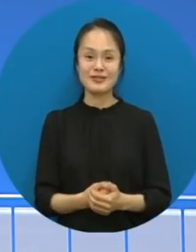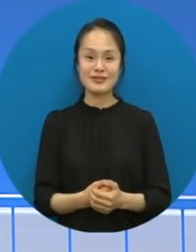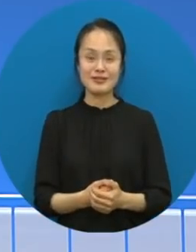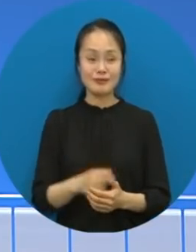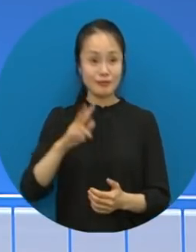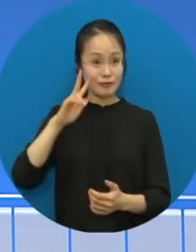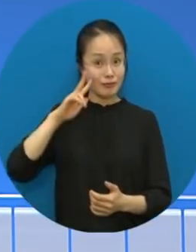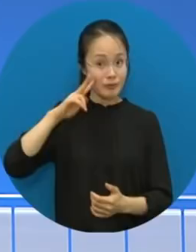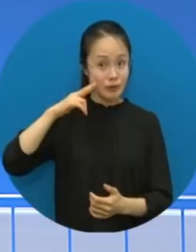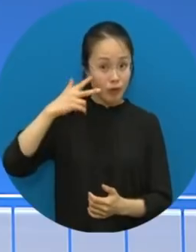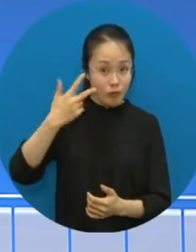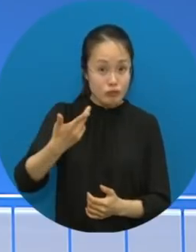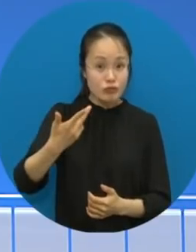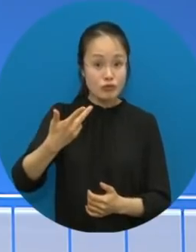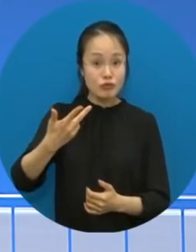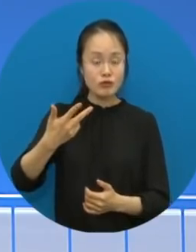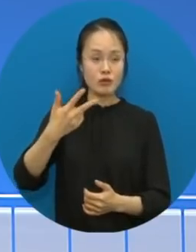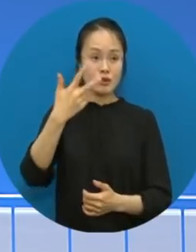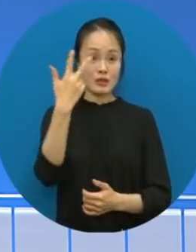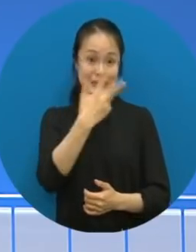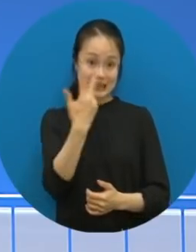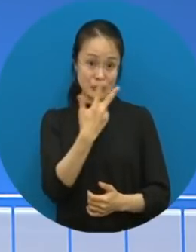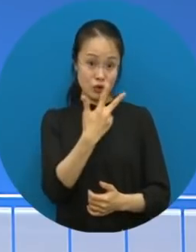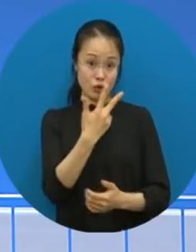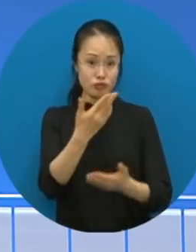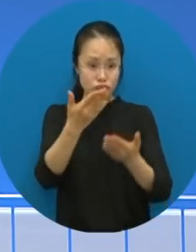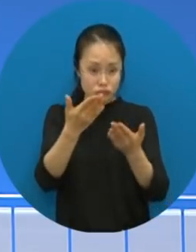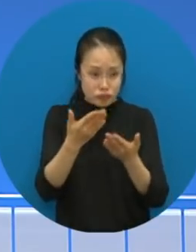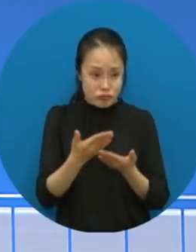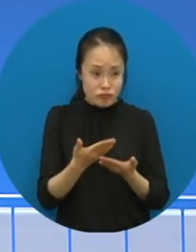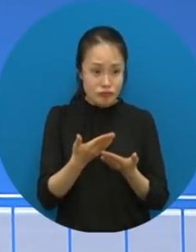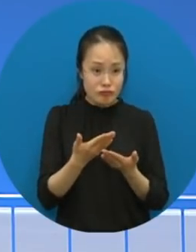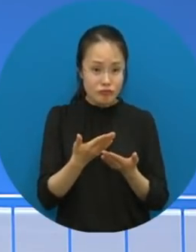하시고, 그 다음엔 하나님께서 앞으로 매일이라는 마음을 주셔서